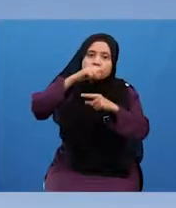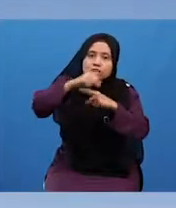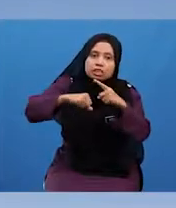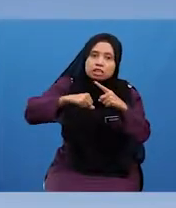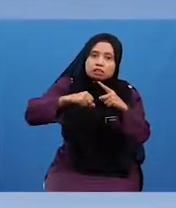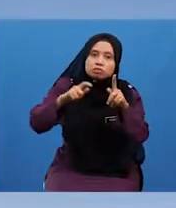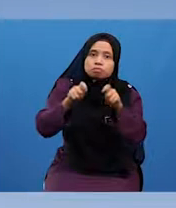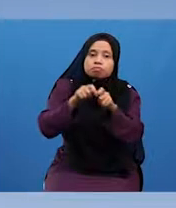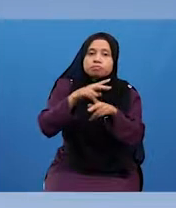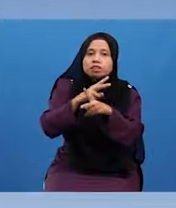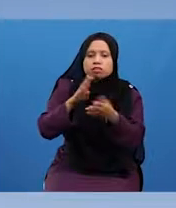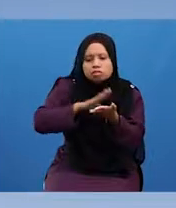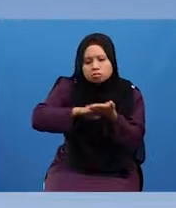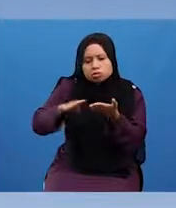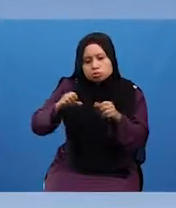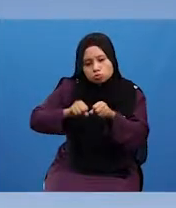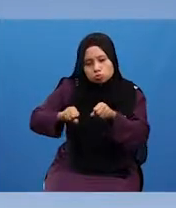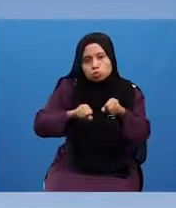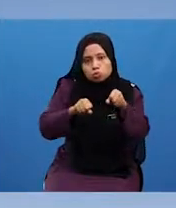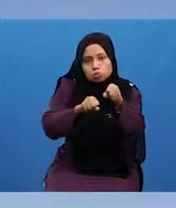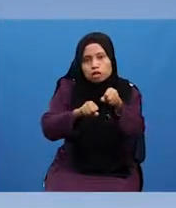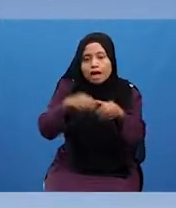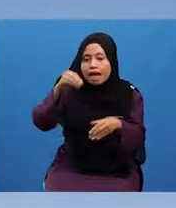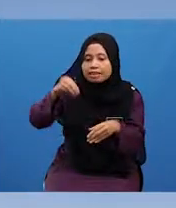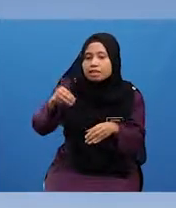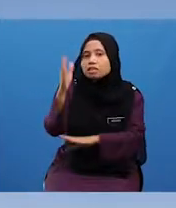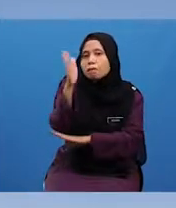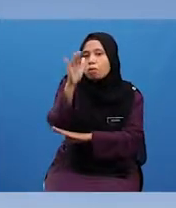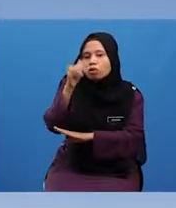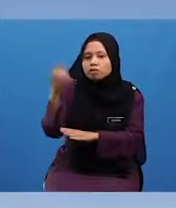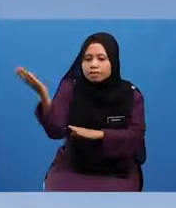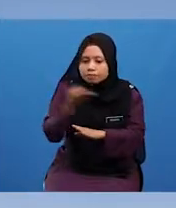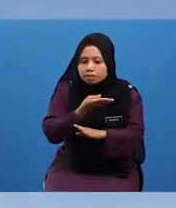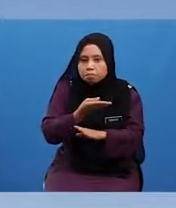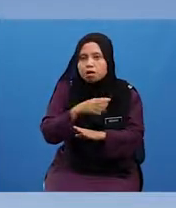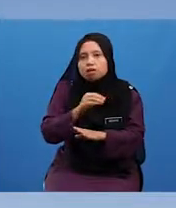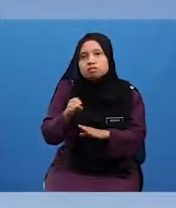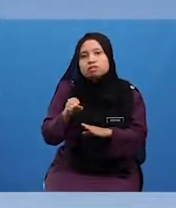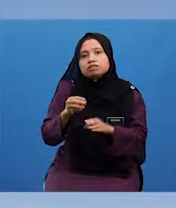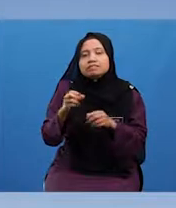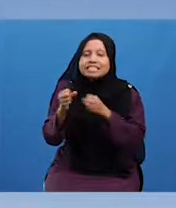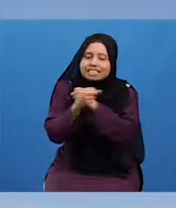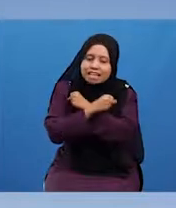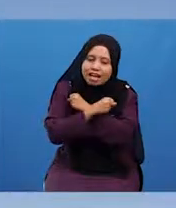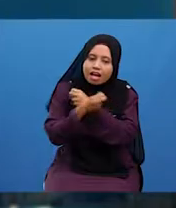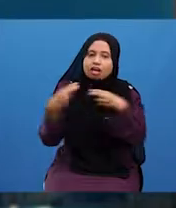seperti menjaga kebersihan sungai, menanam pokok yang telah ditebang dan menyayangi